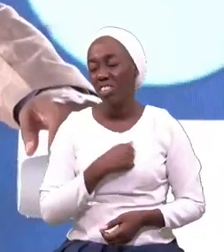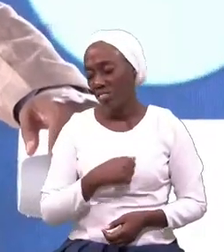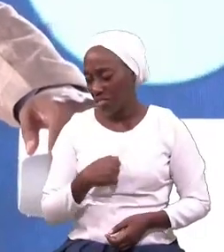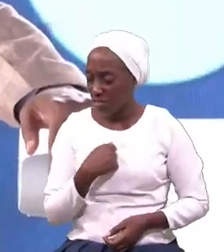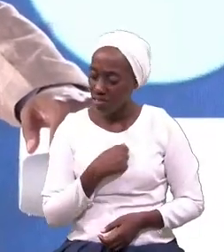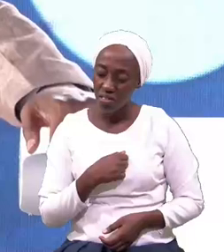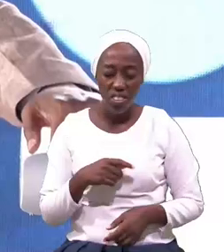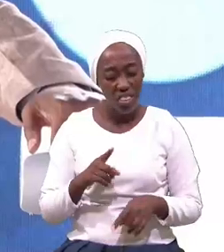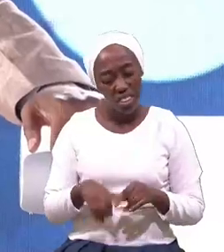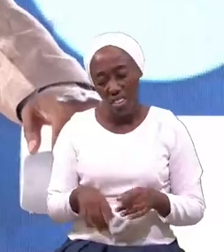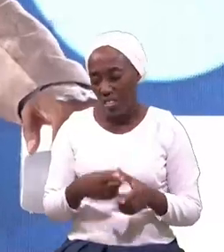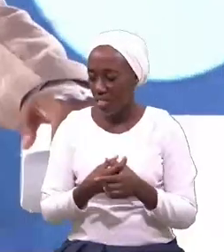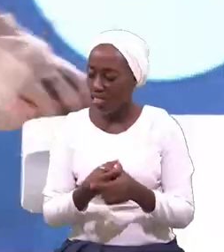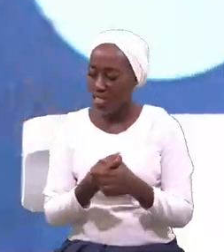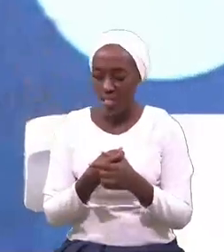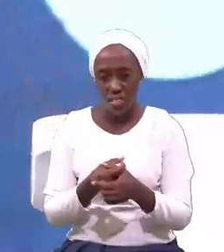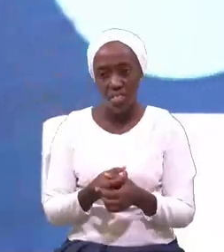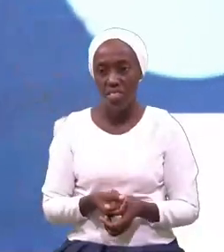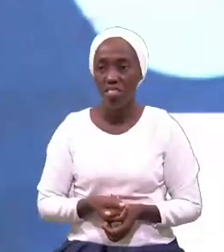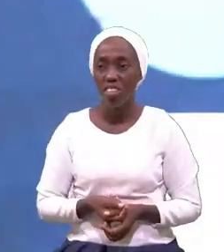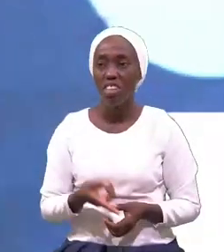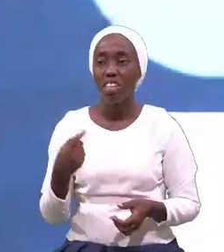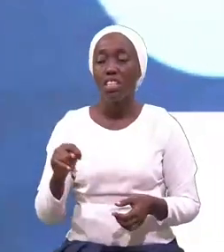Toi, tu dis, je suis désolé, je ne peux pas courir.